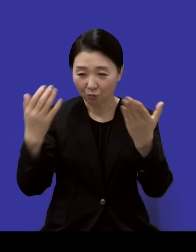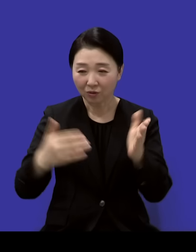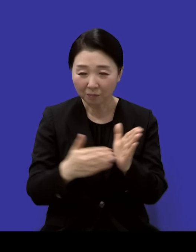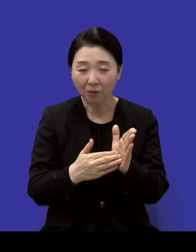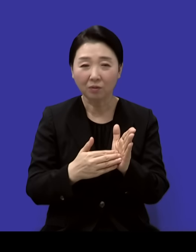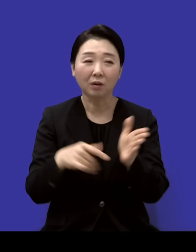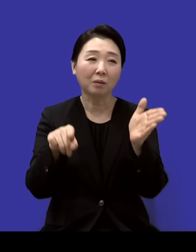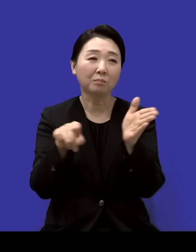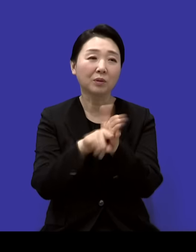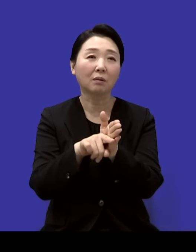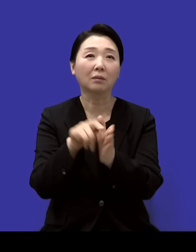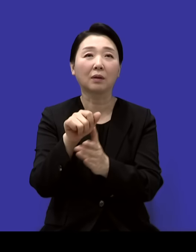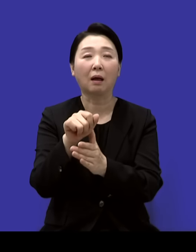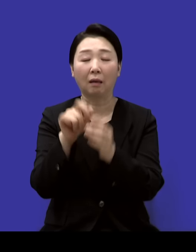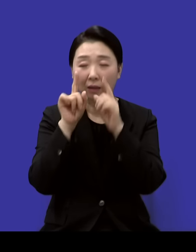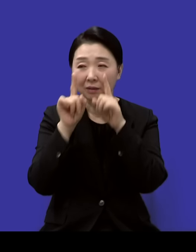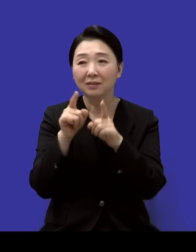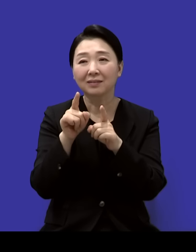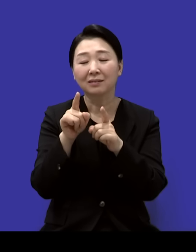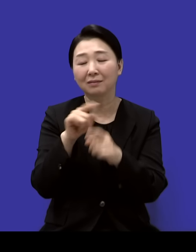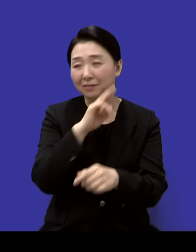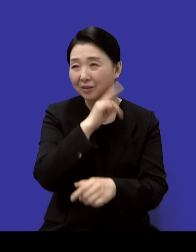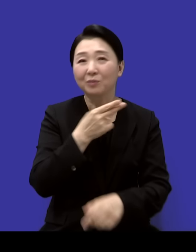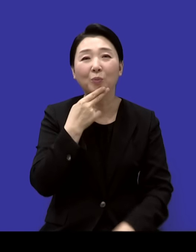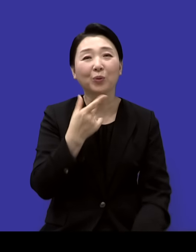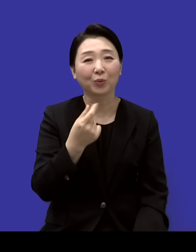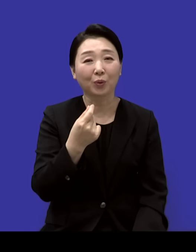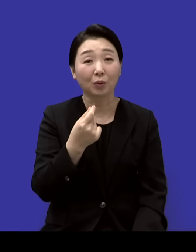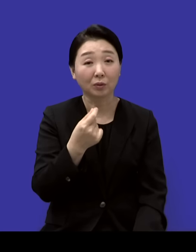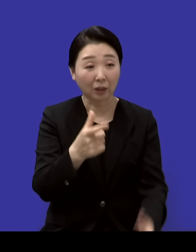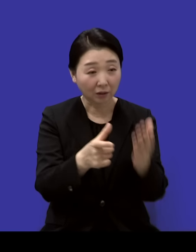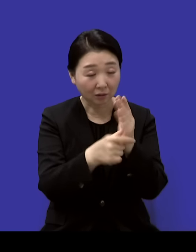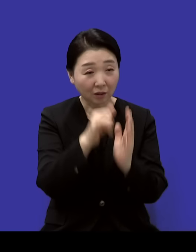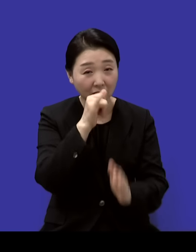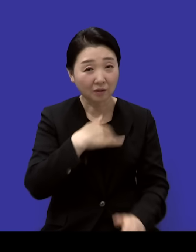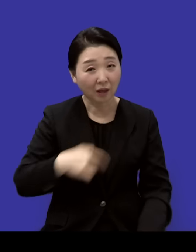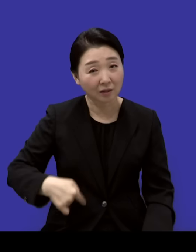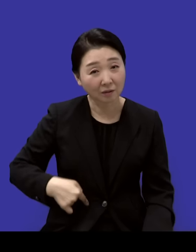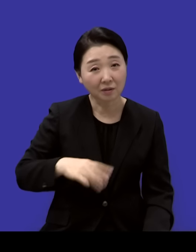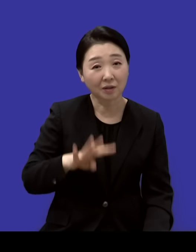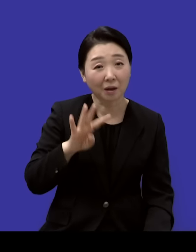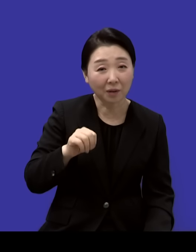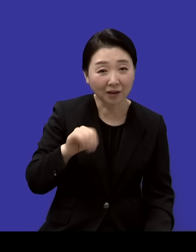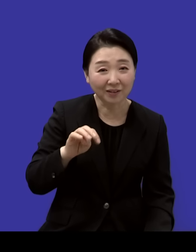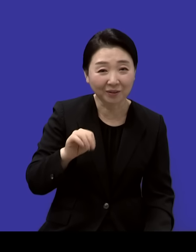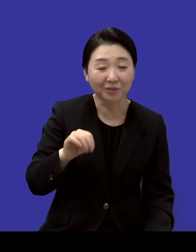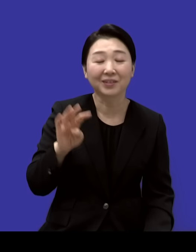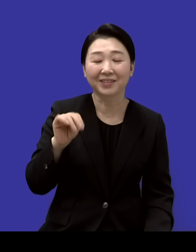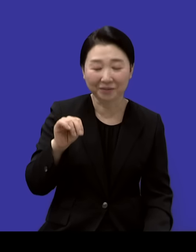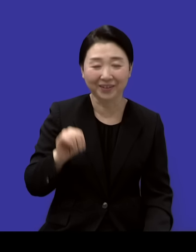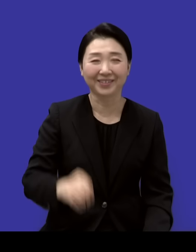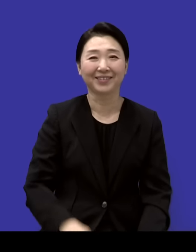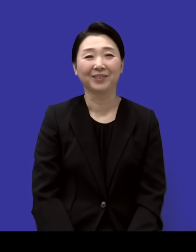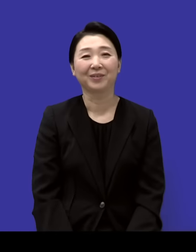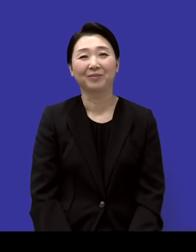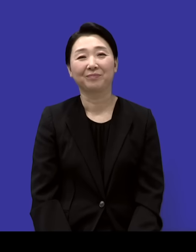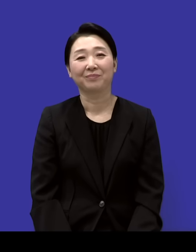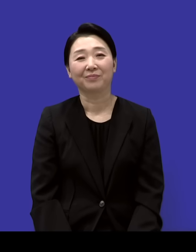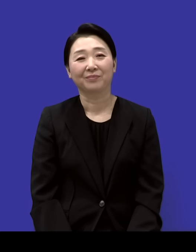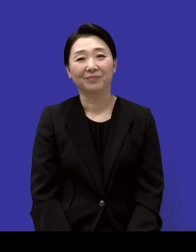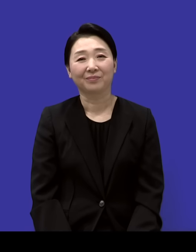않았던 거예요. 진짜 디테일하게. 네, 그러니까 제 크게 앞 한번 사람이 불러보지. 티켓팅을 하고 있어도 네. 좀 양심상 4만 원은 불렀어요. 그래도 네. 공짜는 좀 아니고. 네.